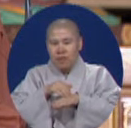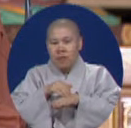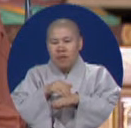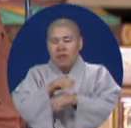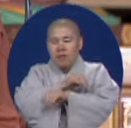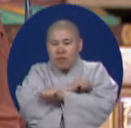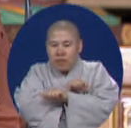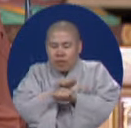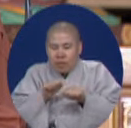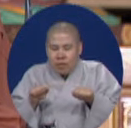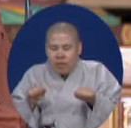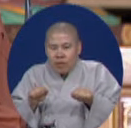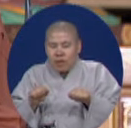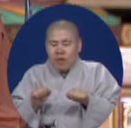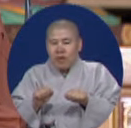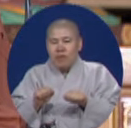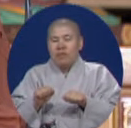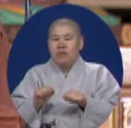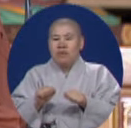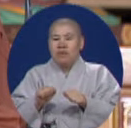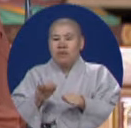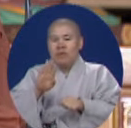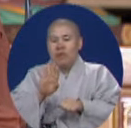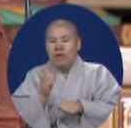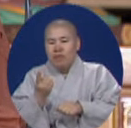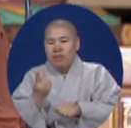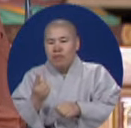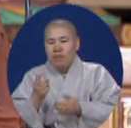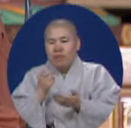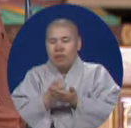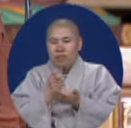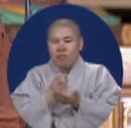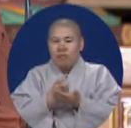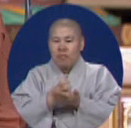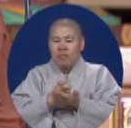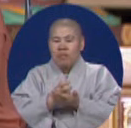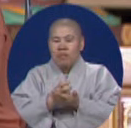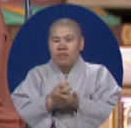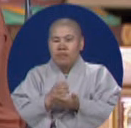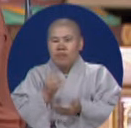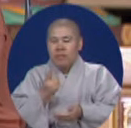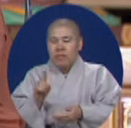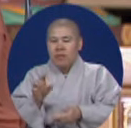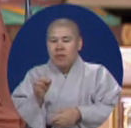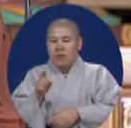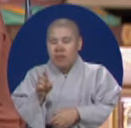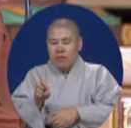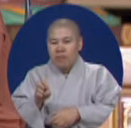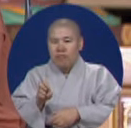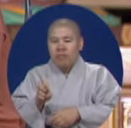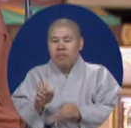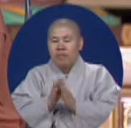넓다는 넓을 보자고 법이라는 보법인데 이 용어는 화엄학에서 쓰는 용어입니다. 이게